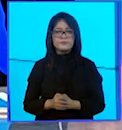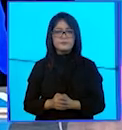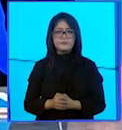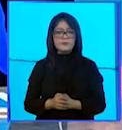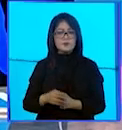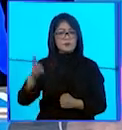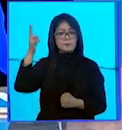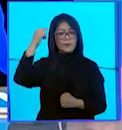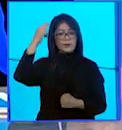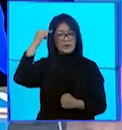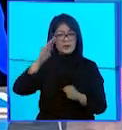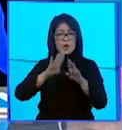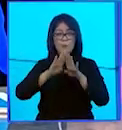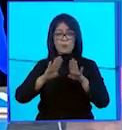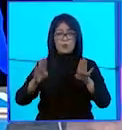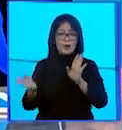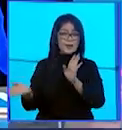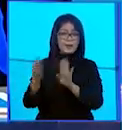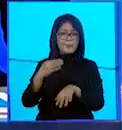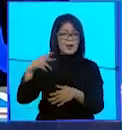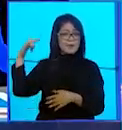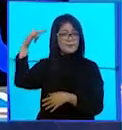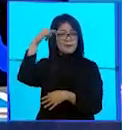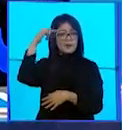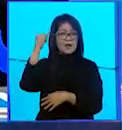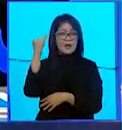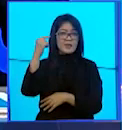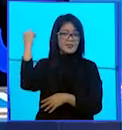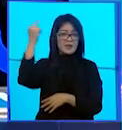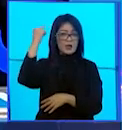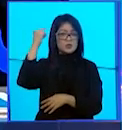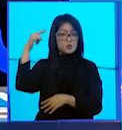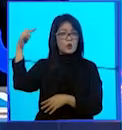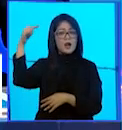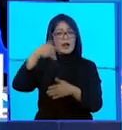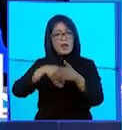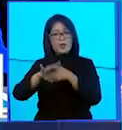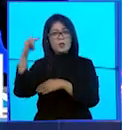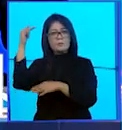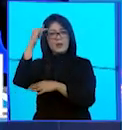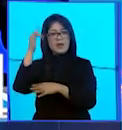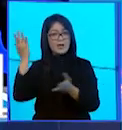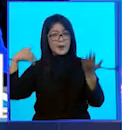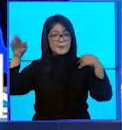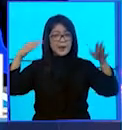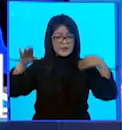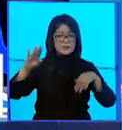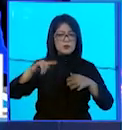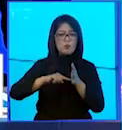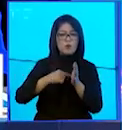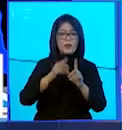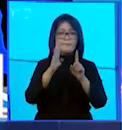Informasi lain, pemerintah akan membuka kembali penerbangan internasional melalui Bandara I Gusti Ngurah Rai Bali mulai